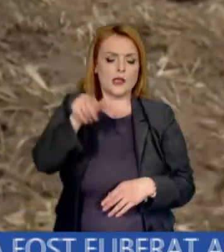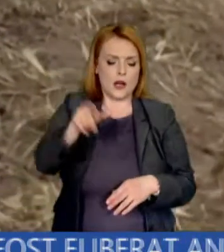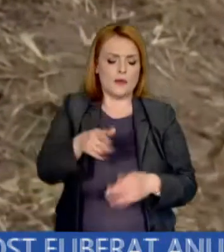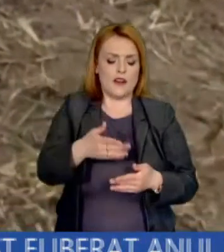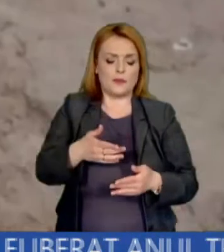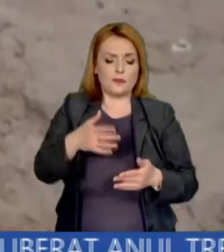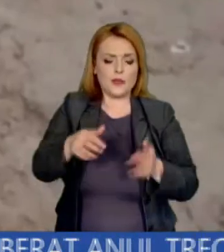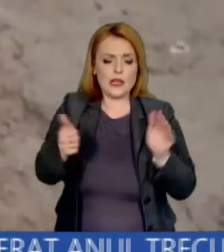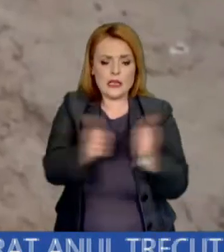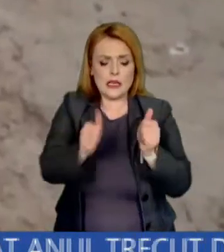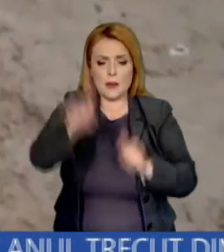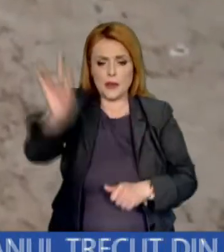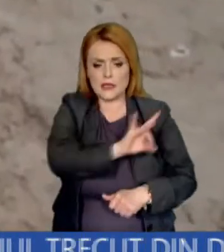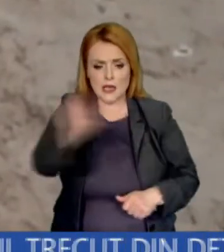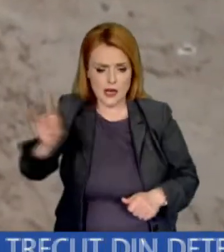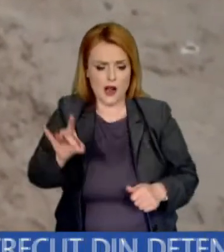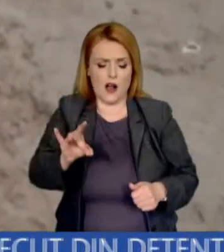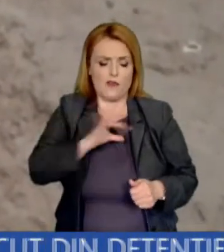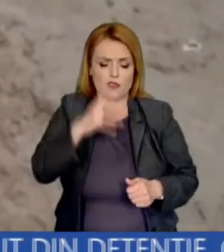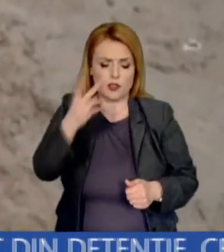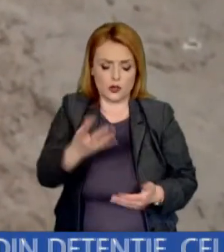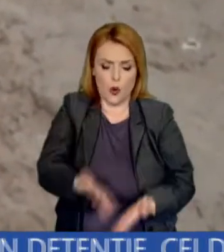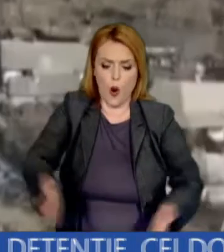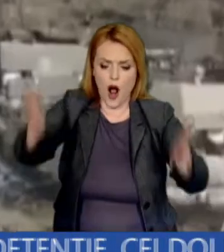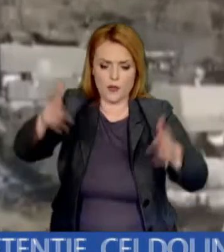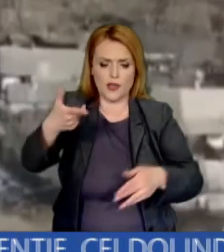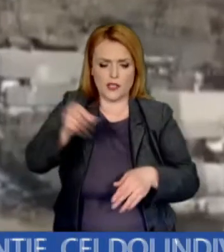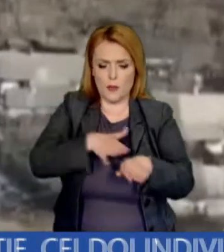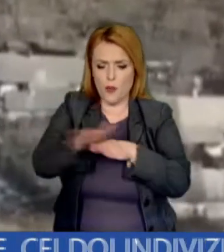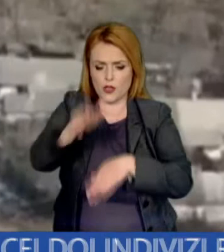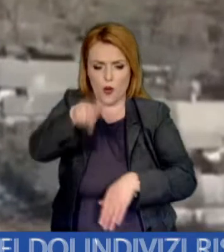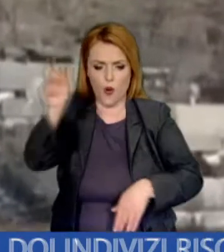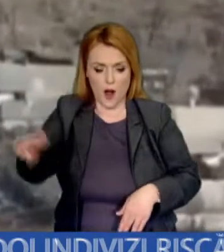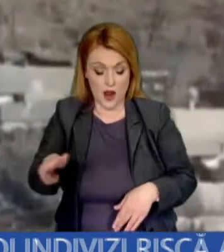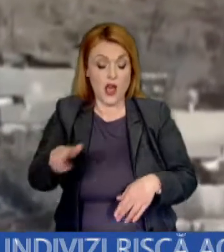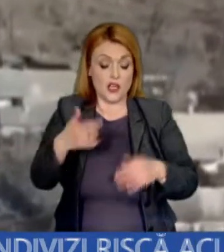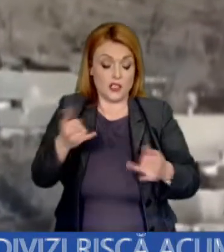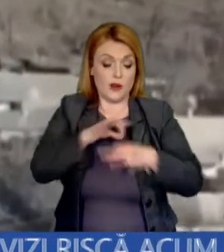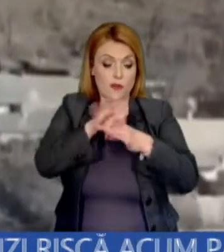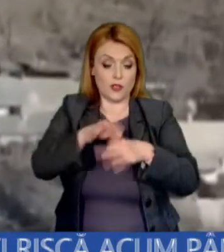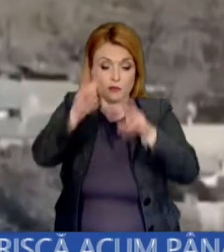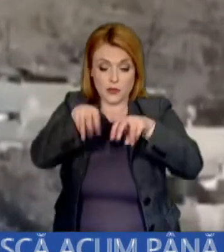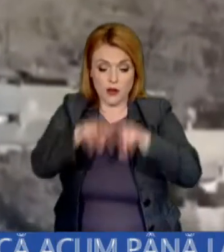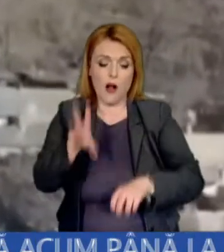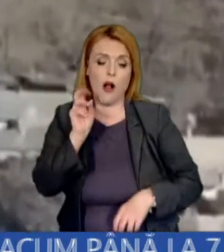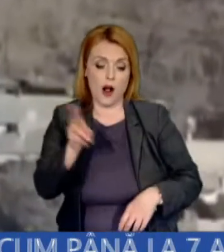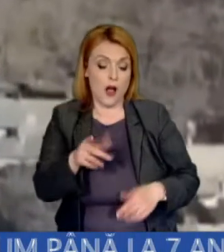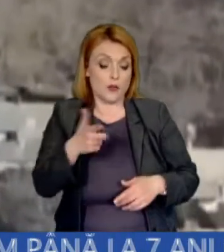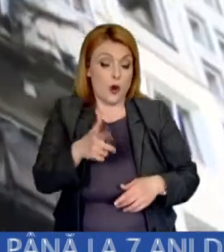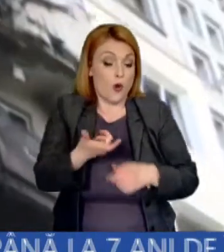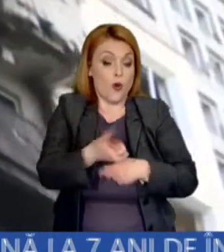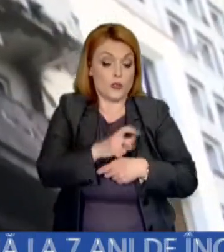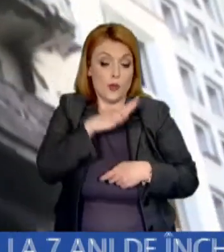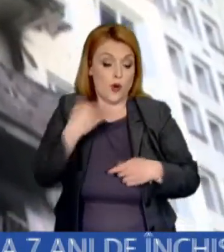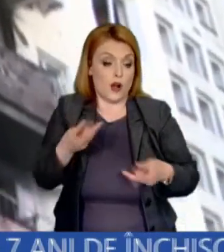în timp ce Rusia neagă că ar fi comis aceste crime. Potrivit UNICEF, luptele intense din Ucraina au dus la distrugerea rețelelor de apă